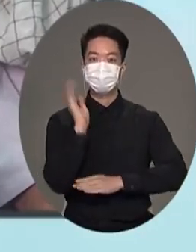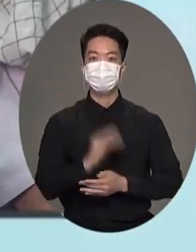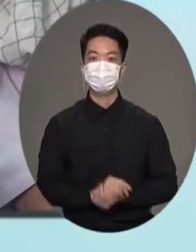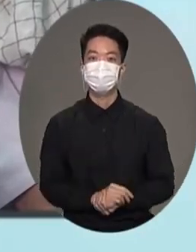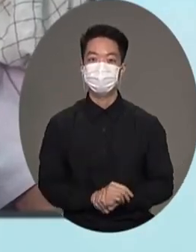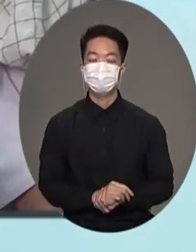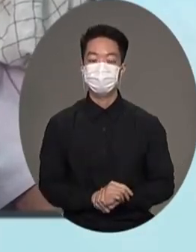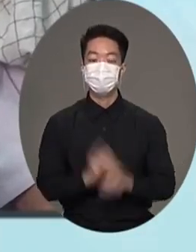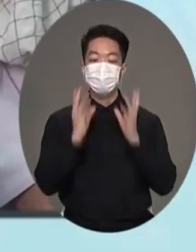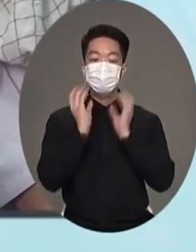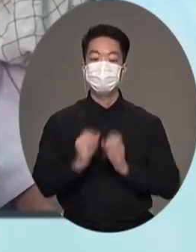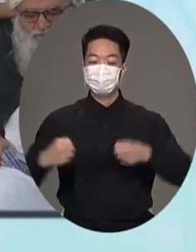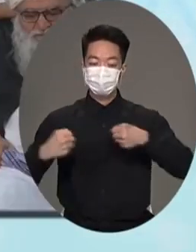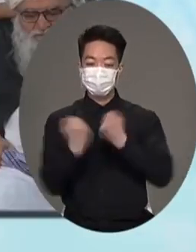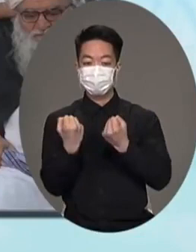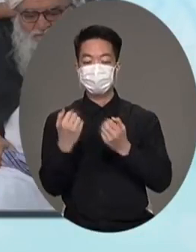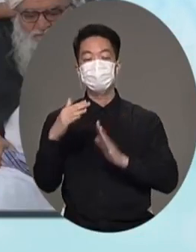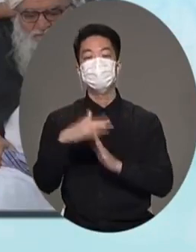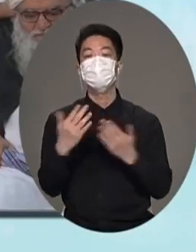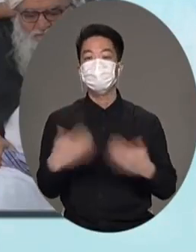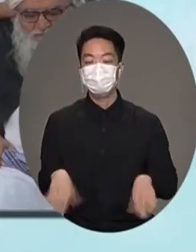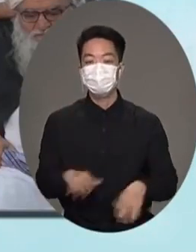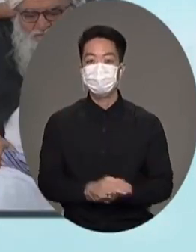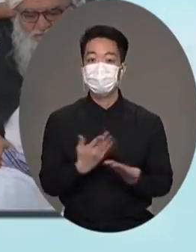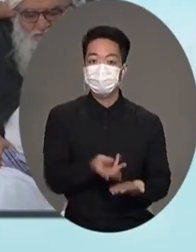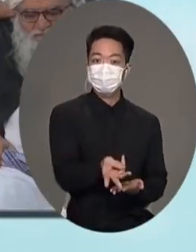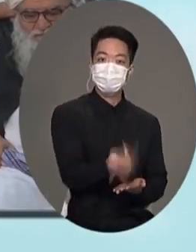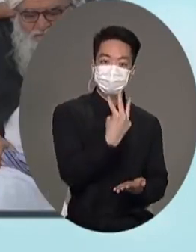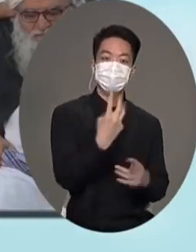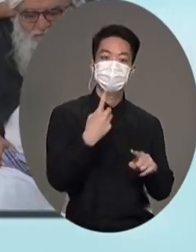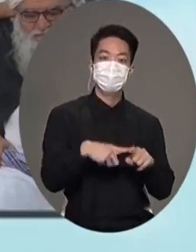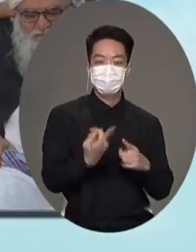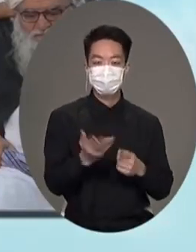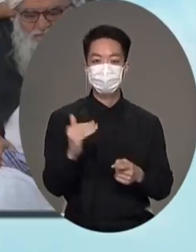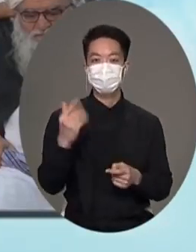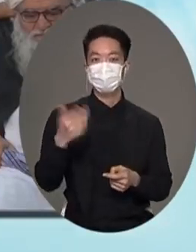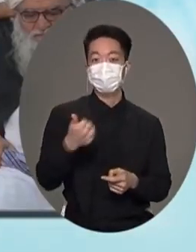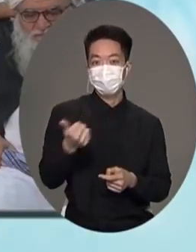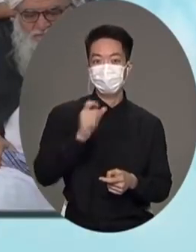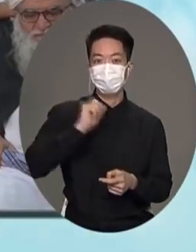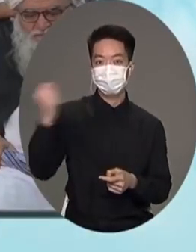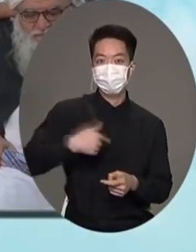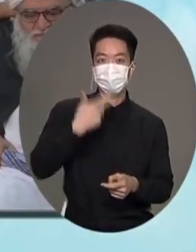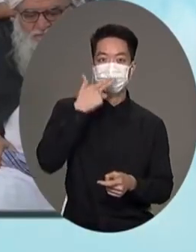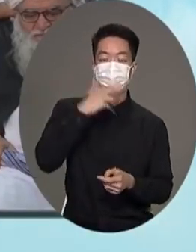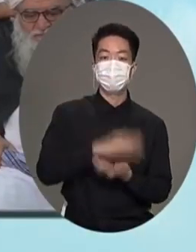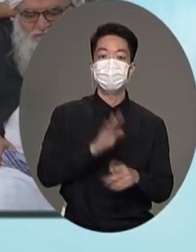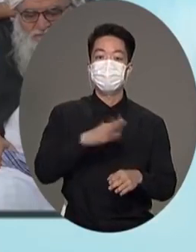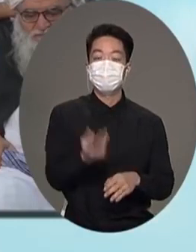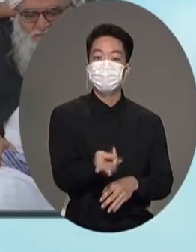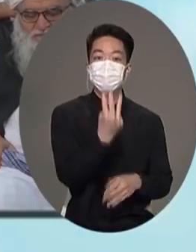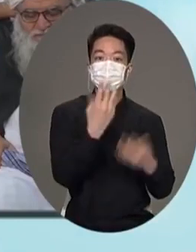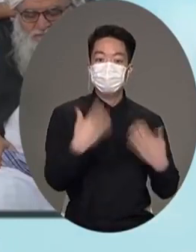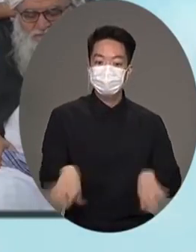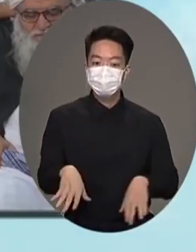說阿富汗的戰事已經結束，又說他們取得的勝利超出預料，但強調勝利不會令到塔利班